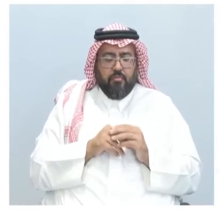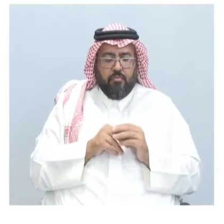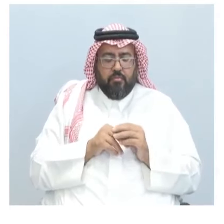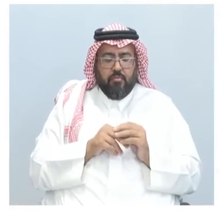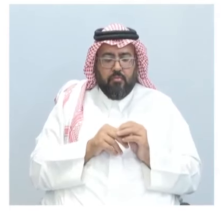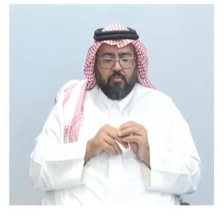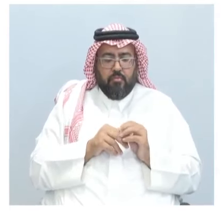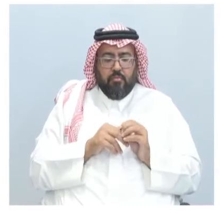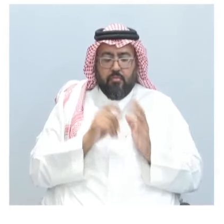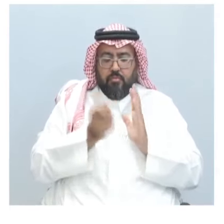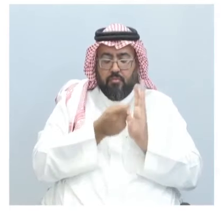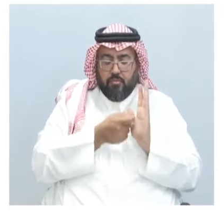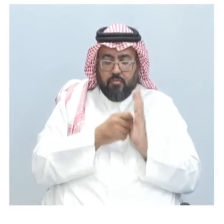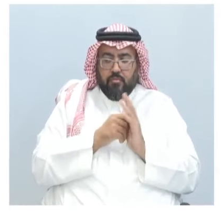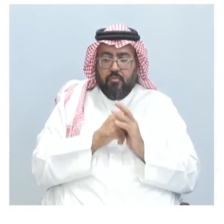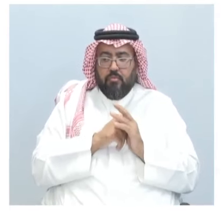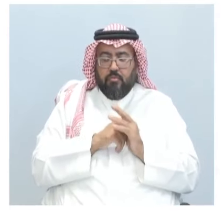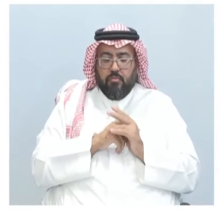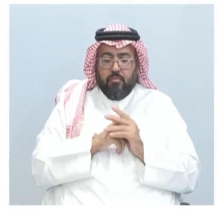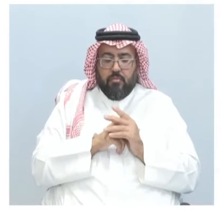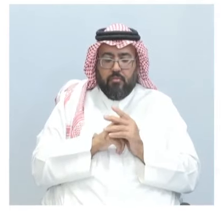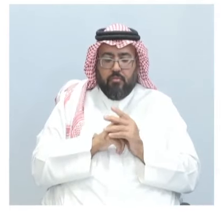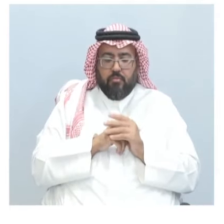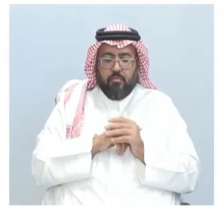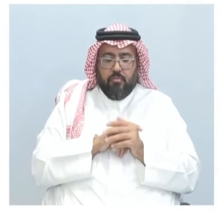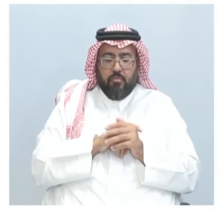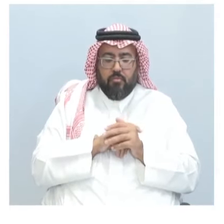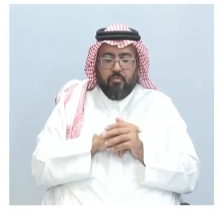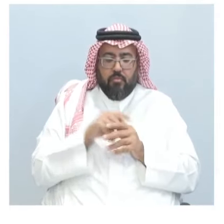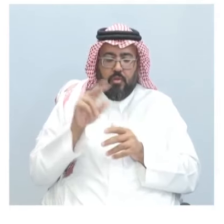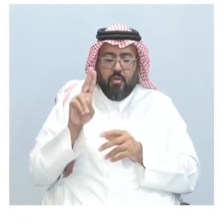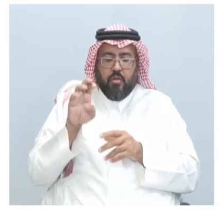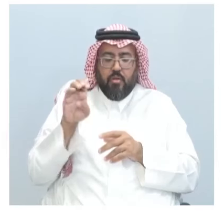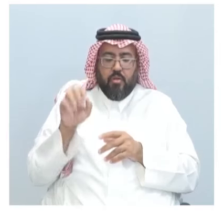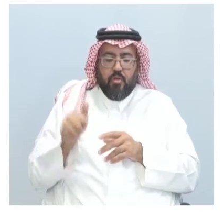اذا نكتب هذا بارك الله فيكم تج